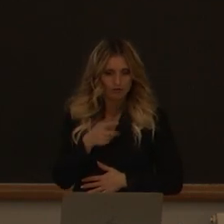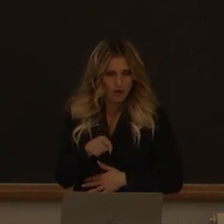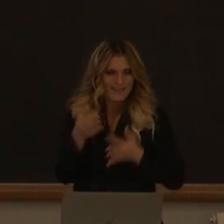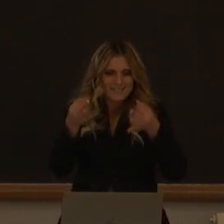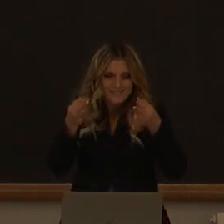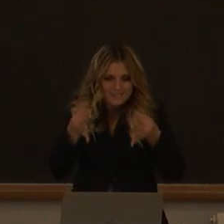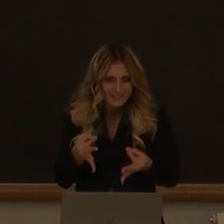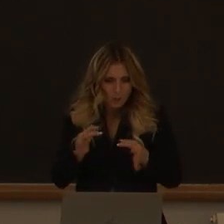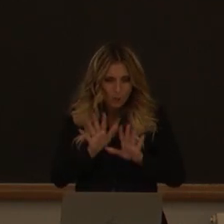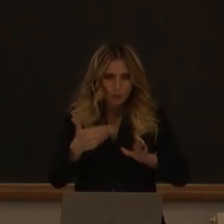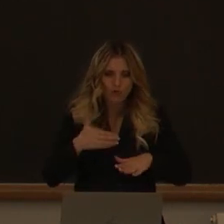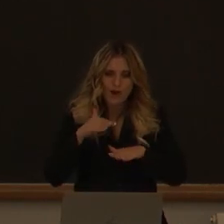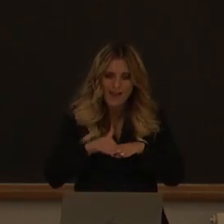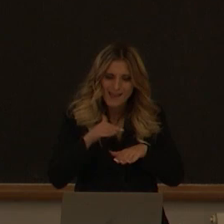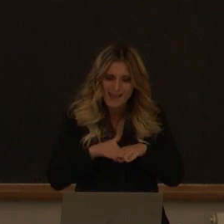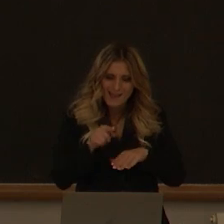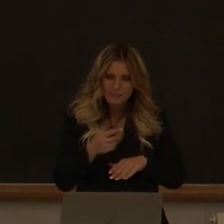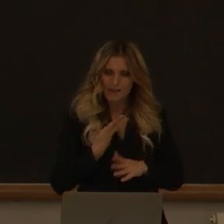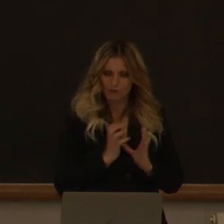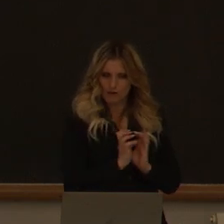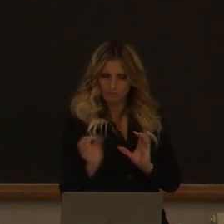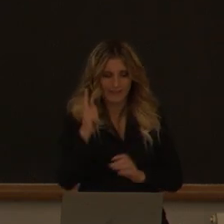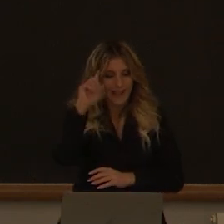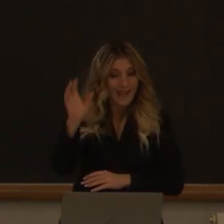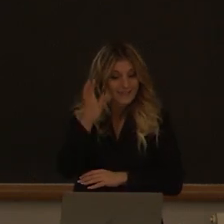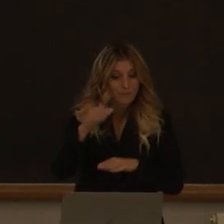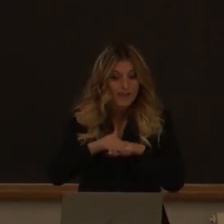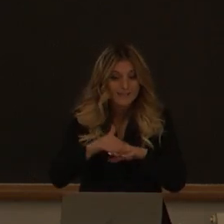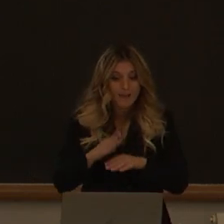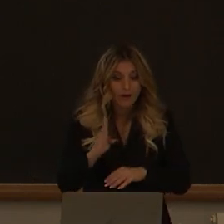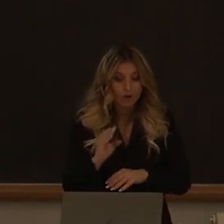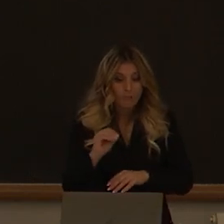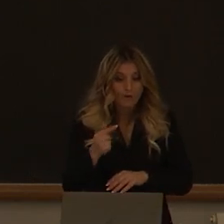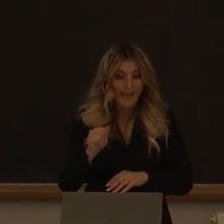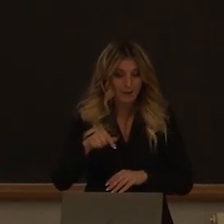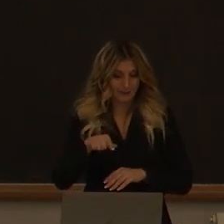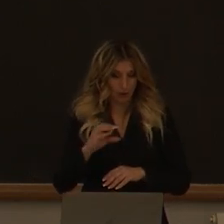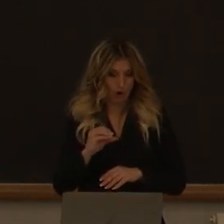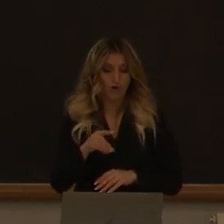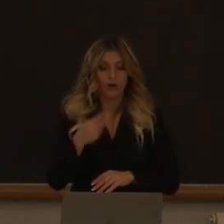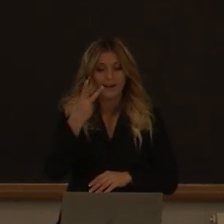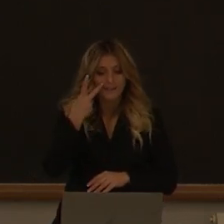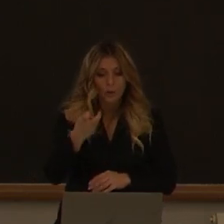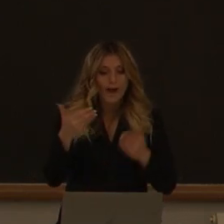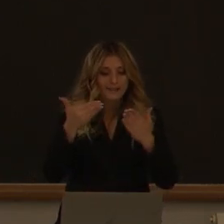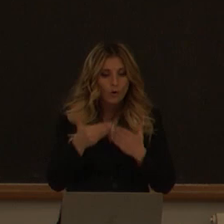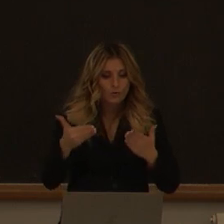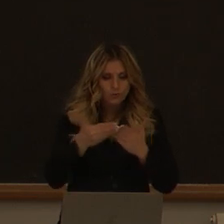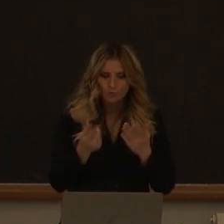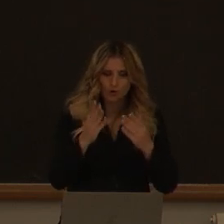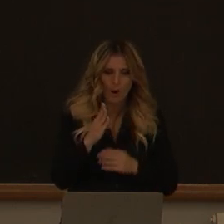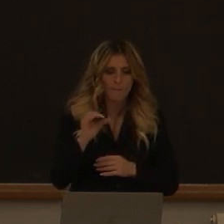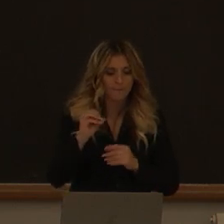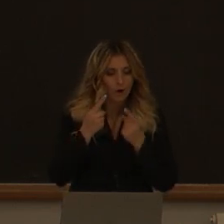sicuramente gli esperti dei vari settori, come ad esempio l'esperto botanico che riguarda lo studio della